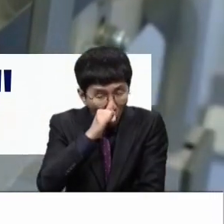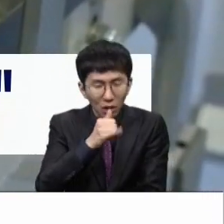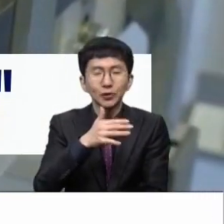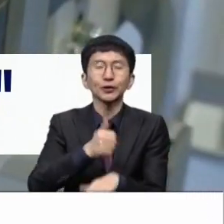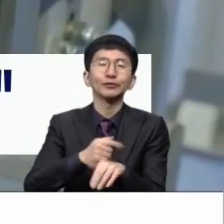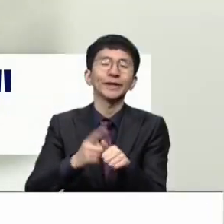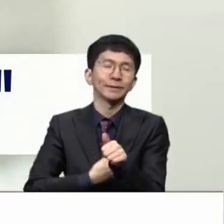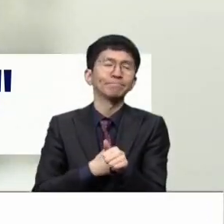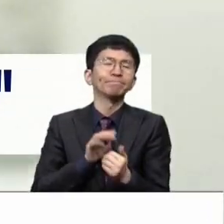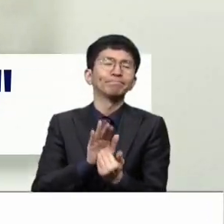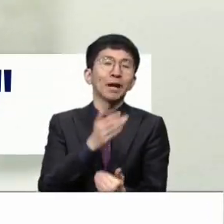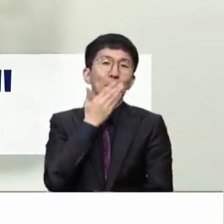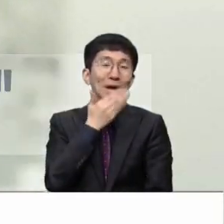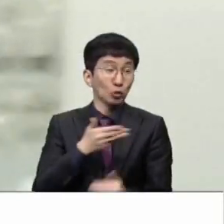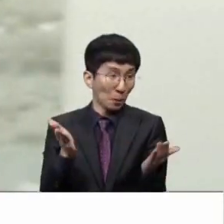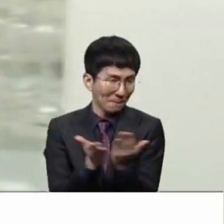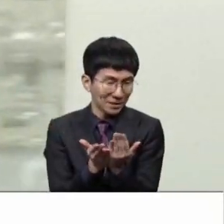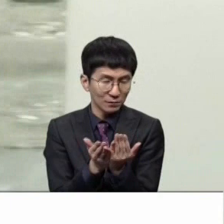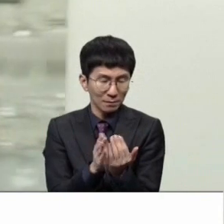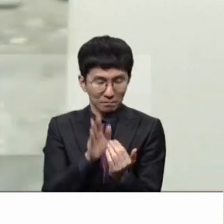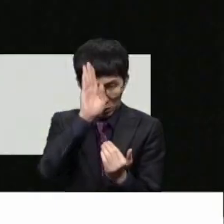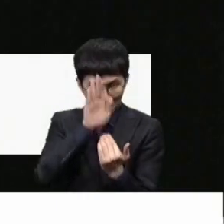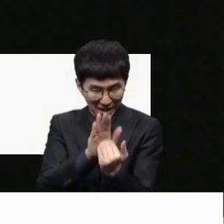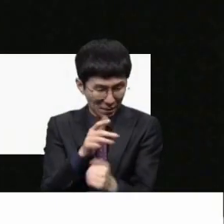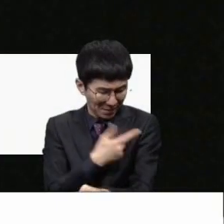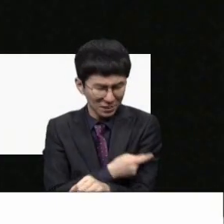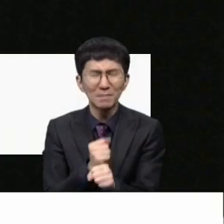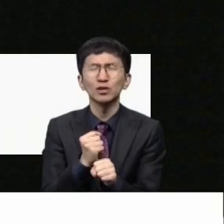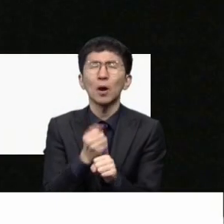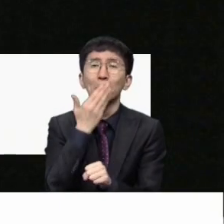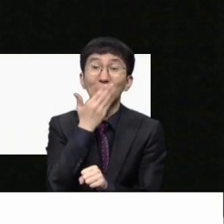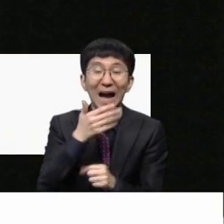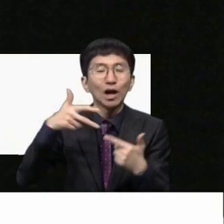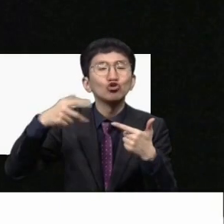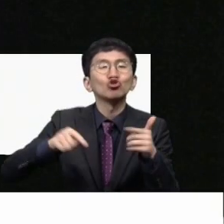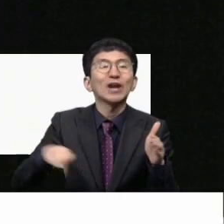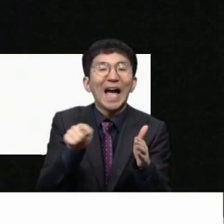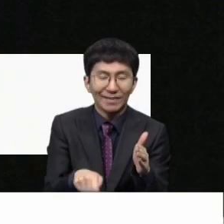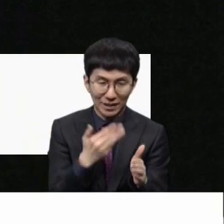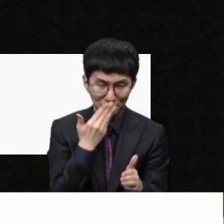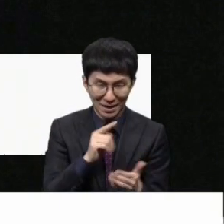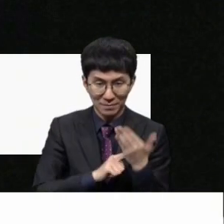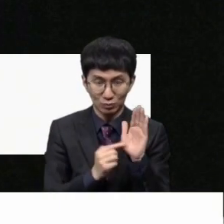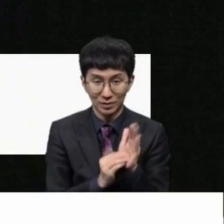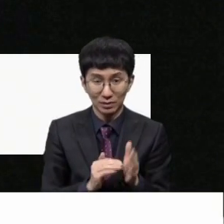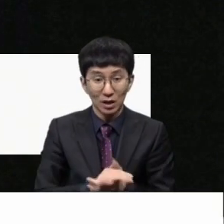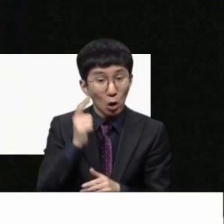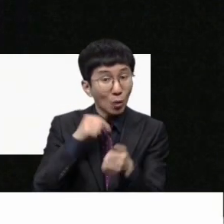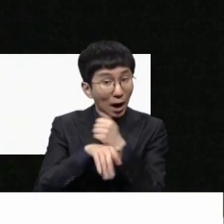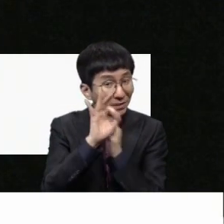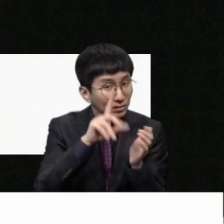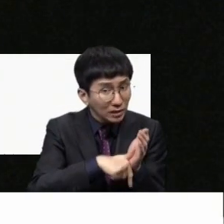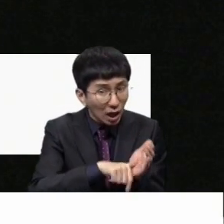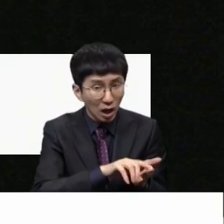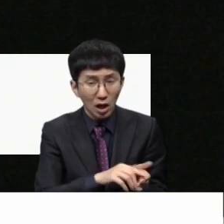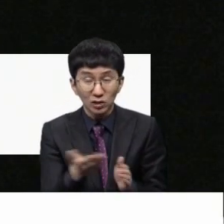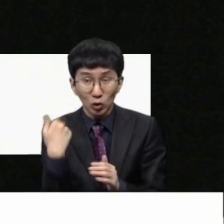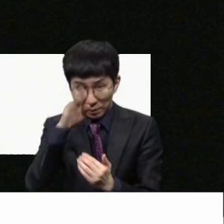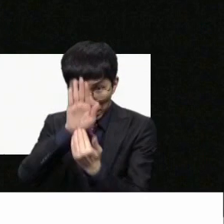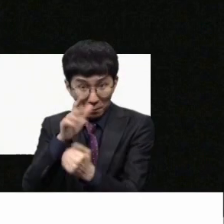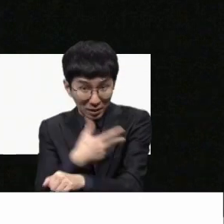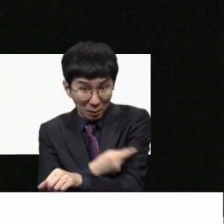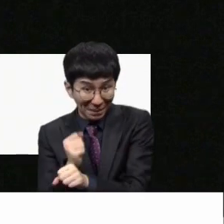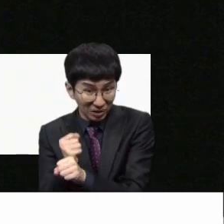백신을 생산할 수 있다고 자신했습니다. But scientifically, it is highly likely that the immune response by